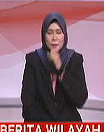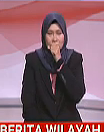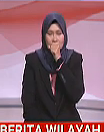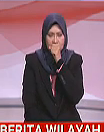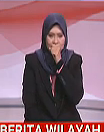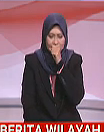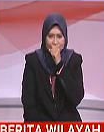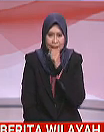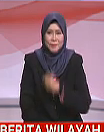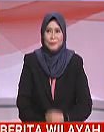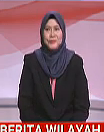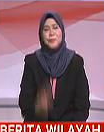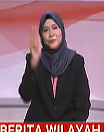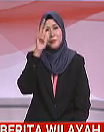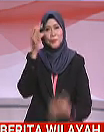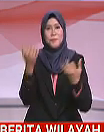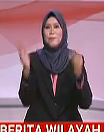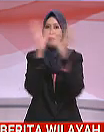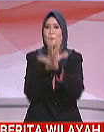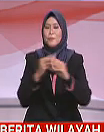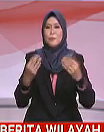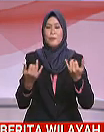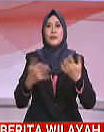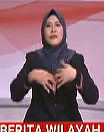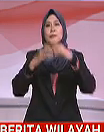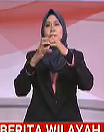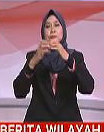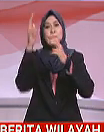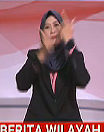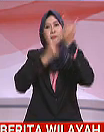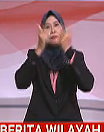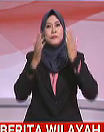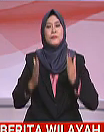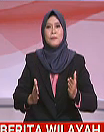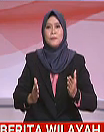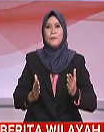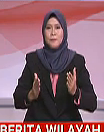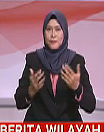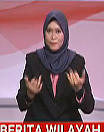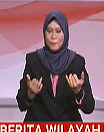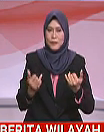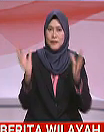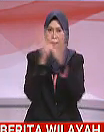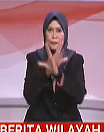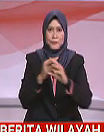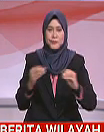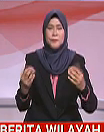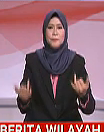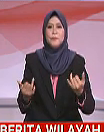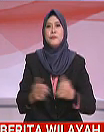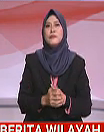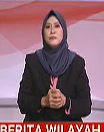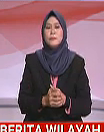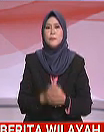kasih dia. Sarawak Komited hidupkan semula industri pelancongan tempatan dan Into Focus dari Bumi Kenyalang hari ini. Jadi